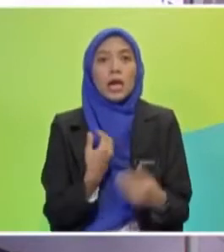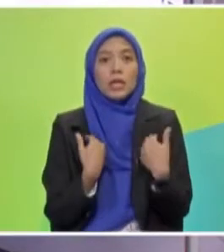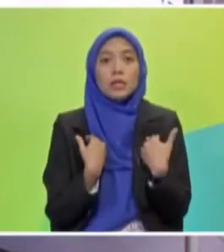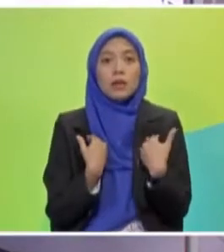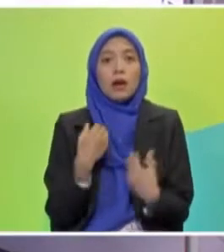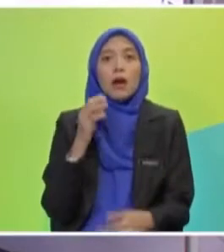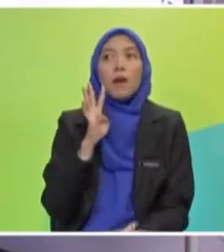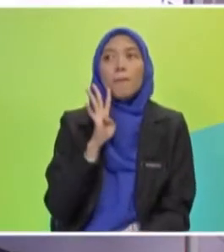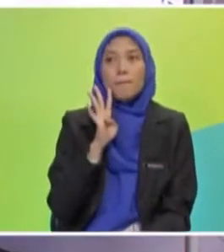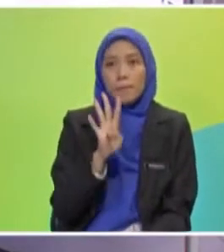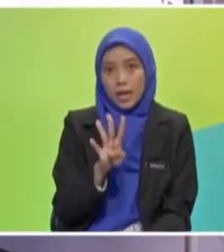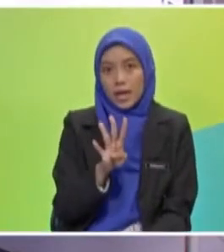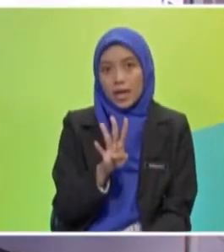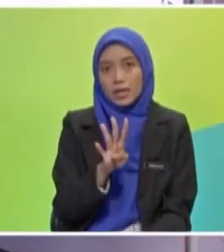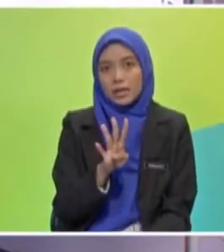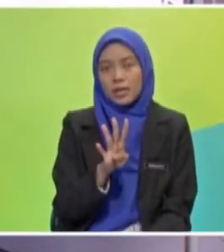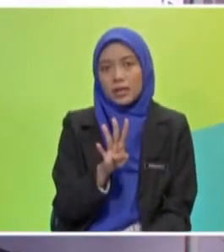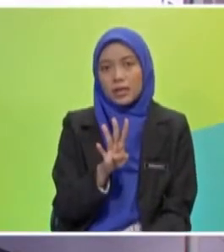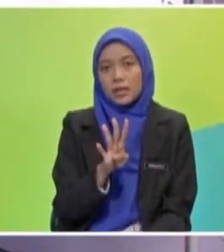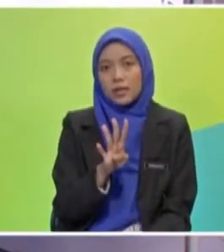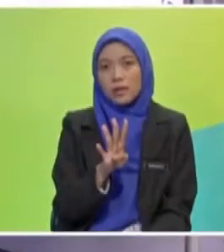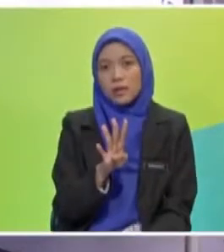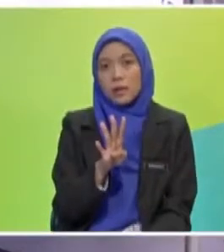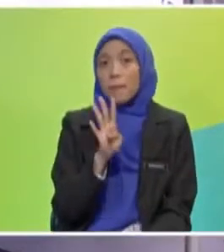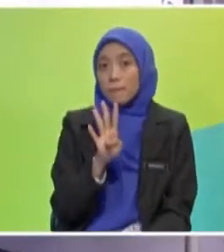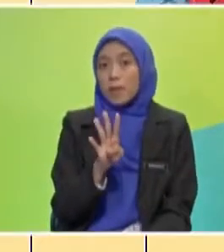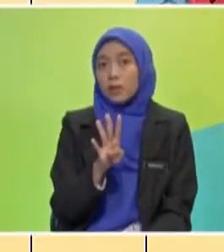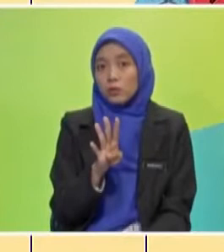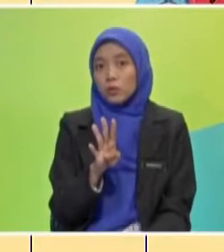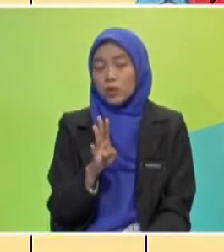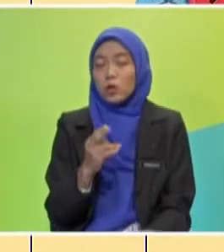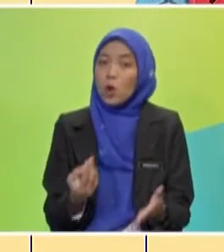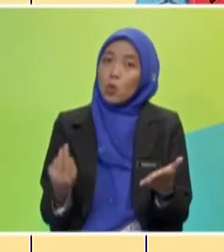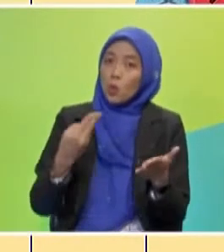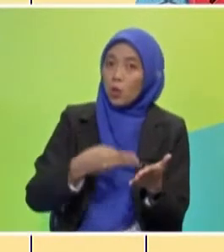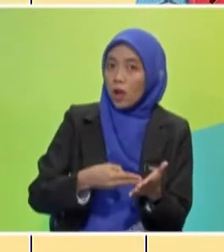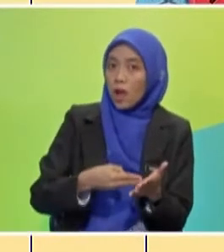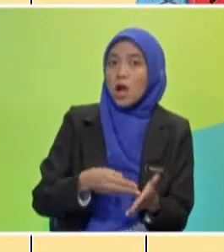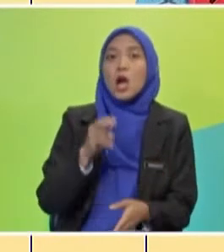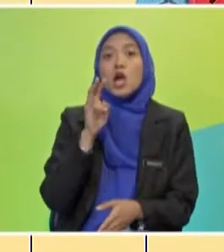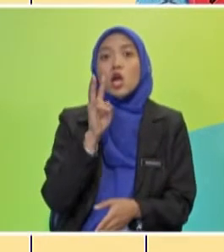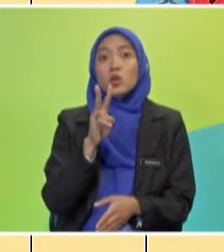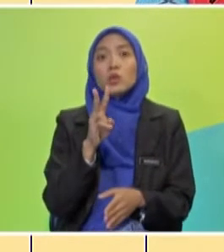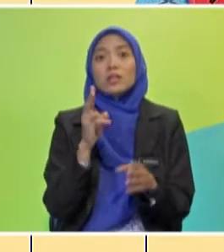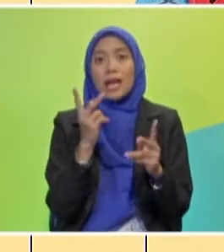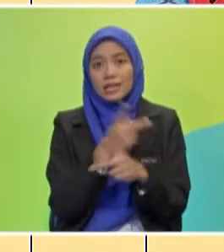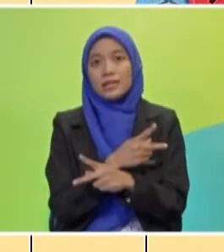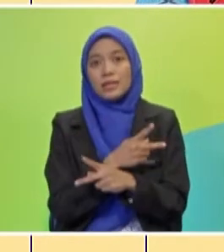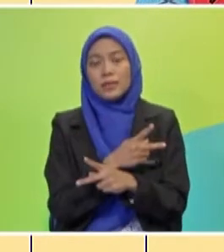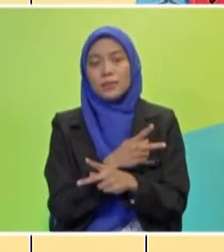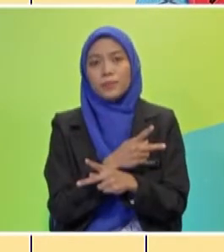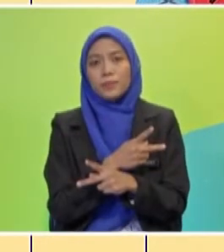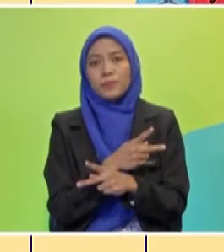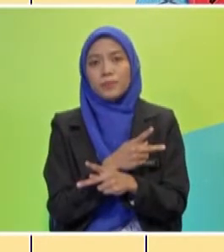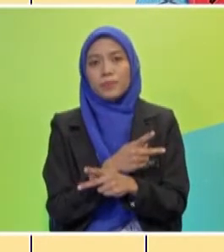empat kuantitinya. Kemudian empat itu diulang sebanyak dua kali. Empat itu diulang sebanyak dua kali. Okey.